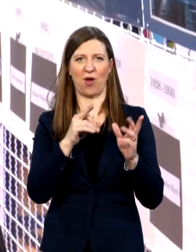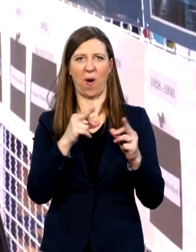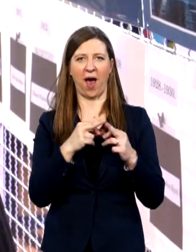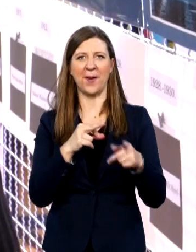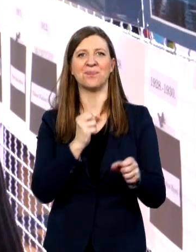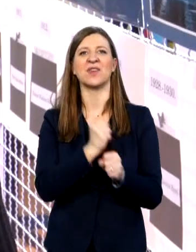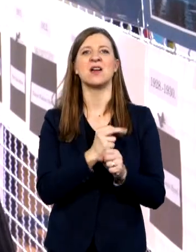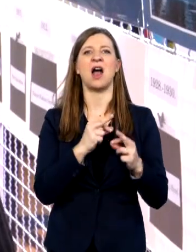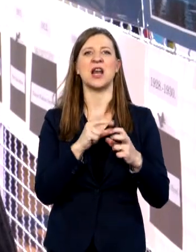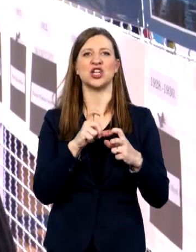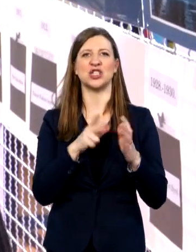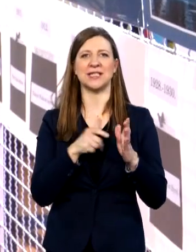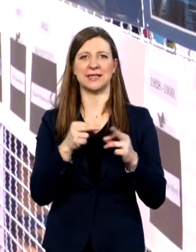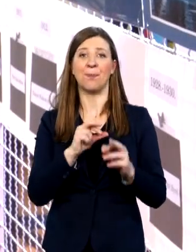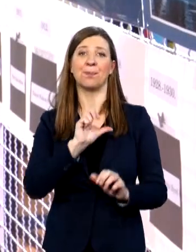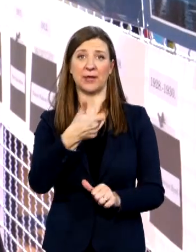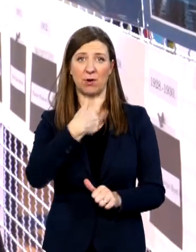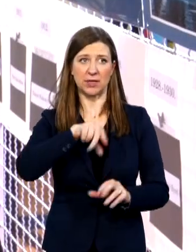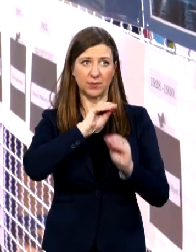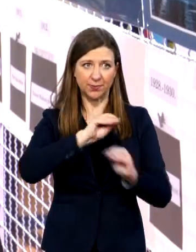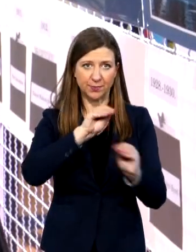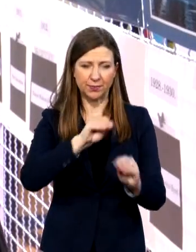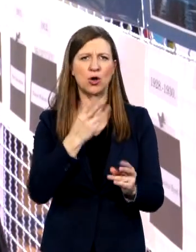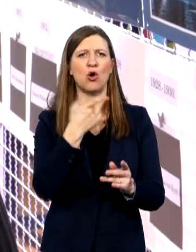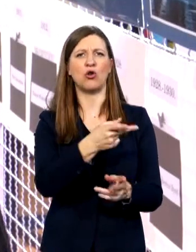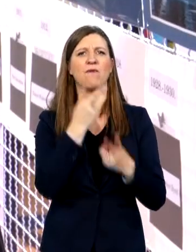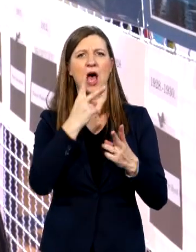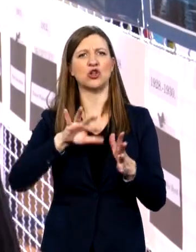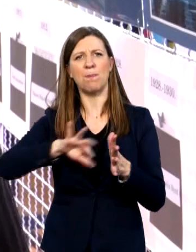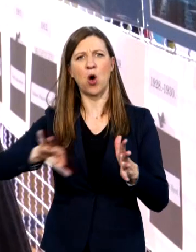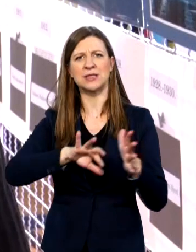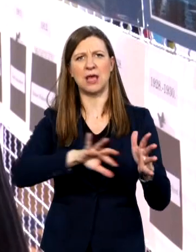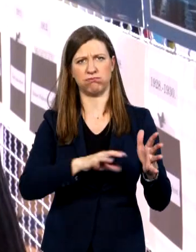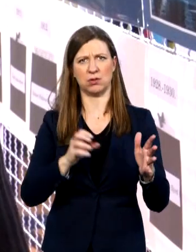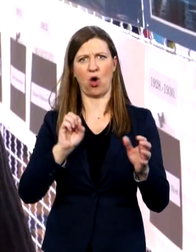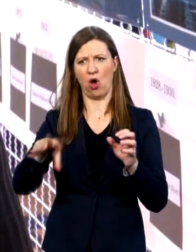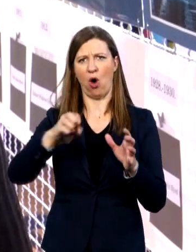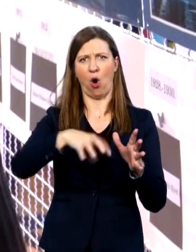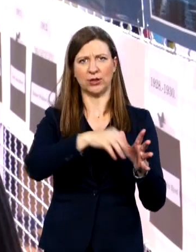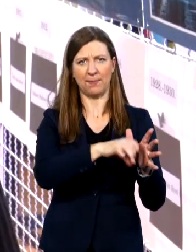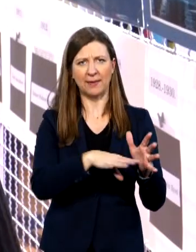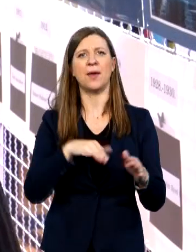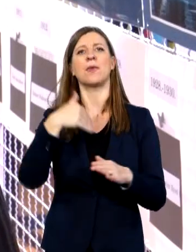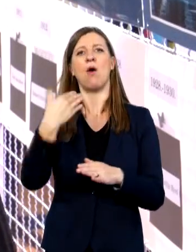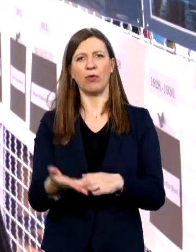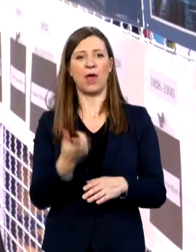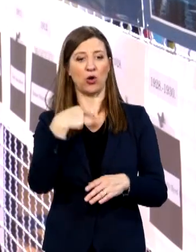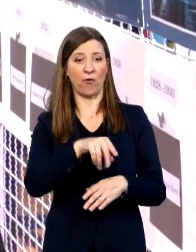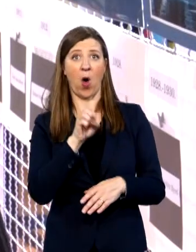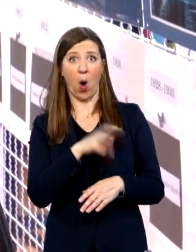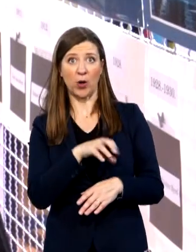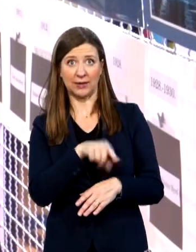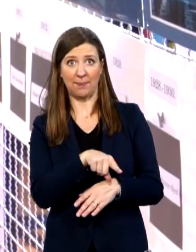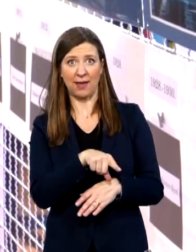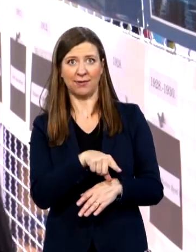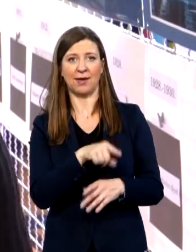evo, kratke prezentacije o važnosti prikupljanja i odvajanja otpada, oni izrađuju kreativne